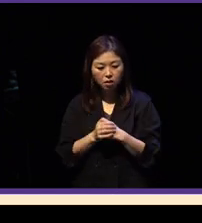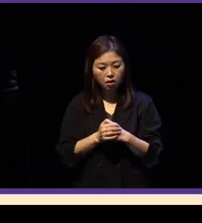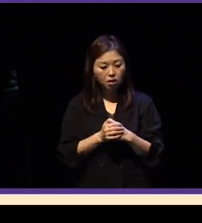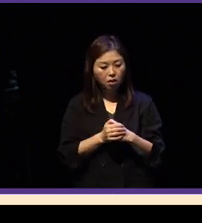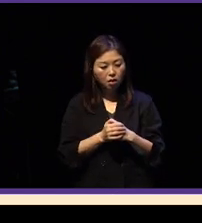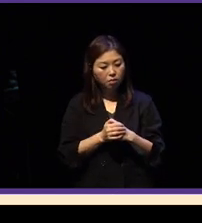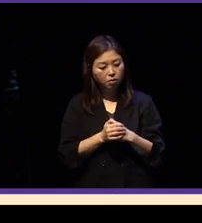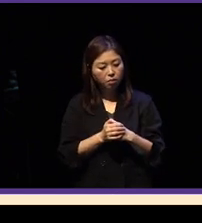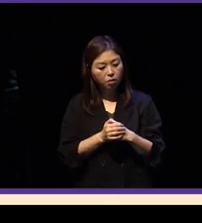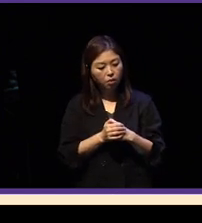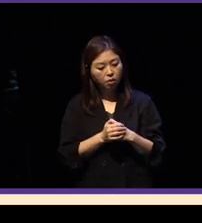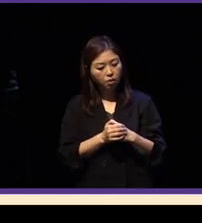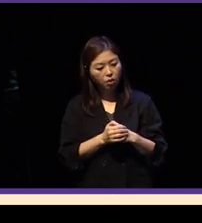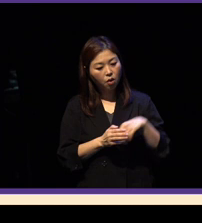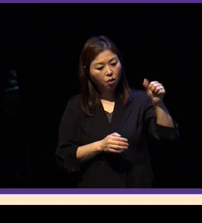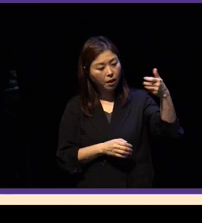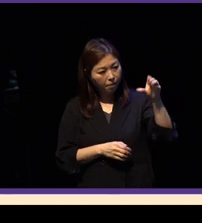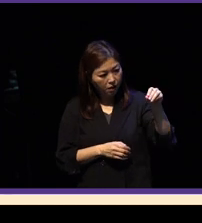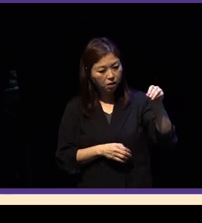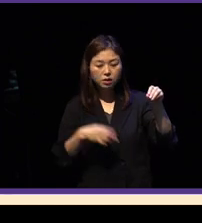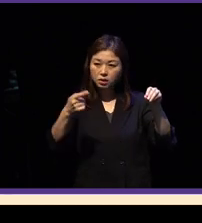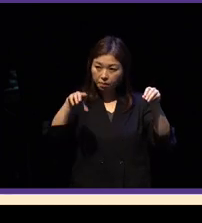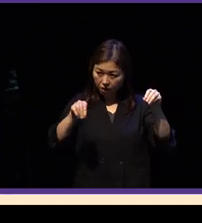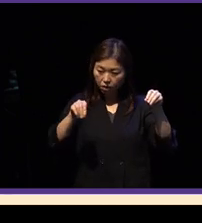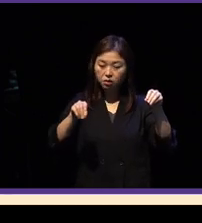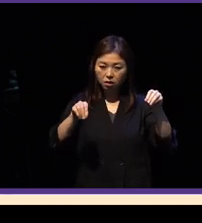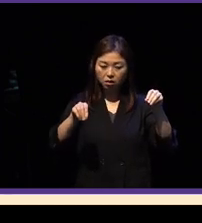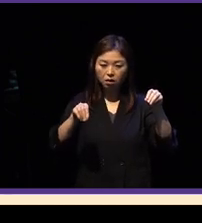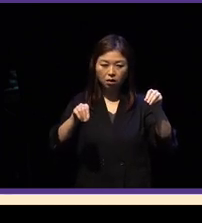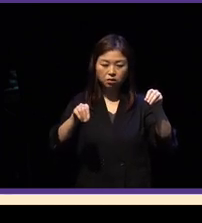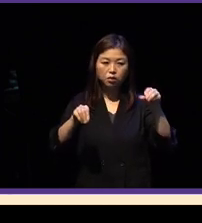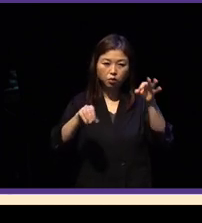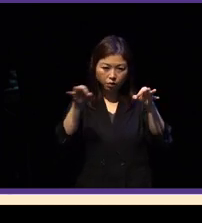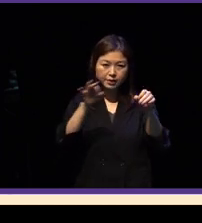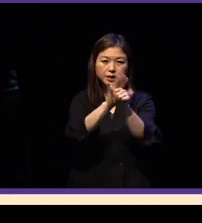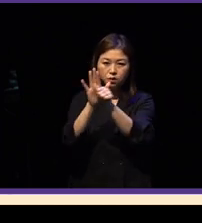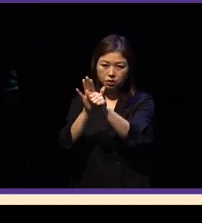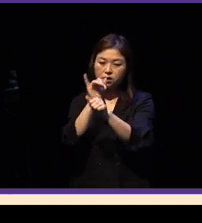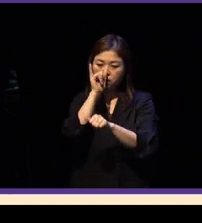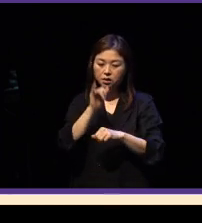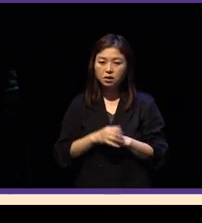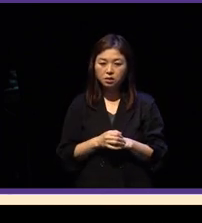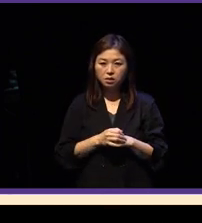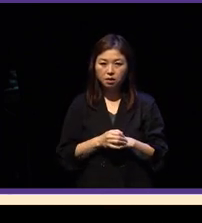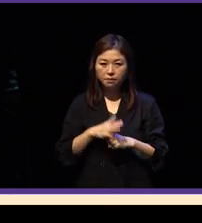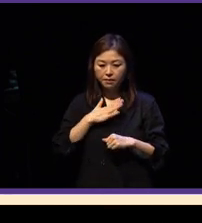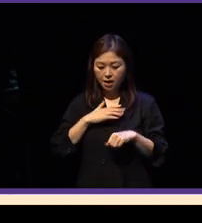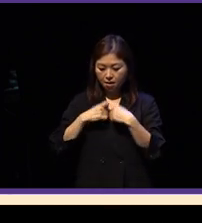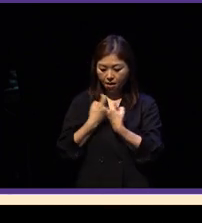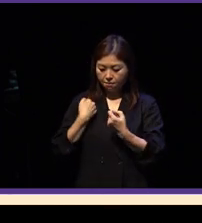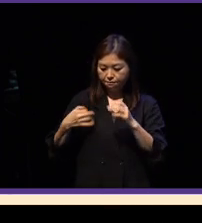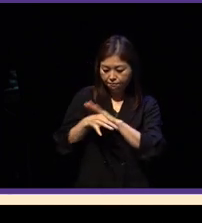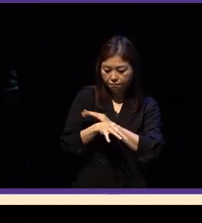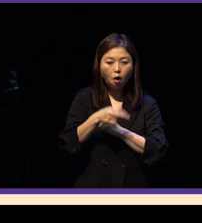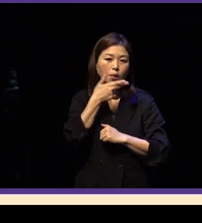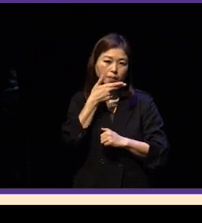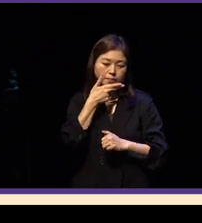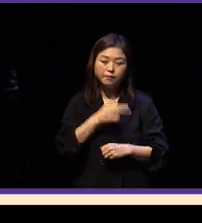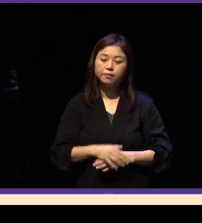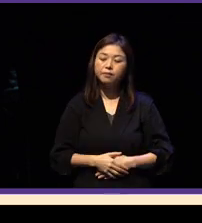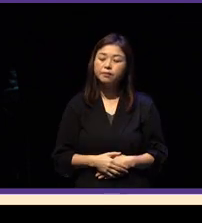그리고 1천만 원 정액 지원할 예정입니다. 참고로 이 사업은 자부담이 없는 사업이 되겠습니다.